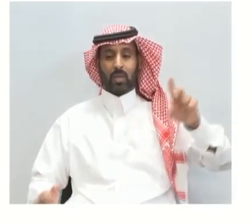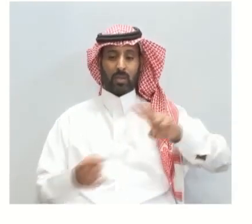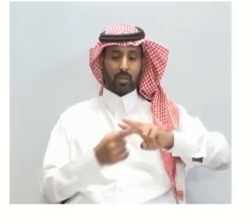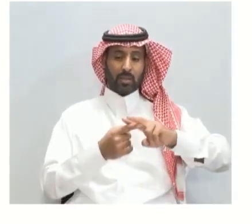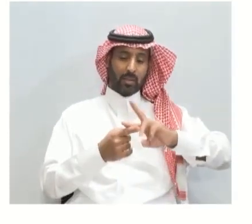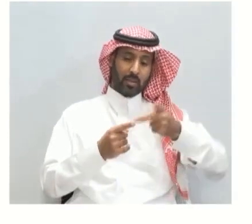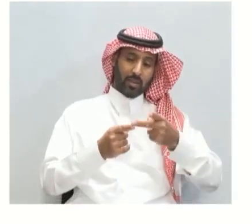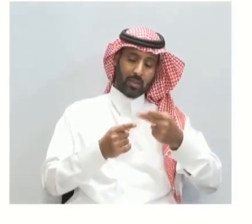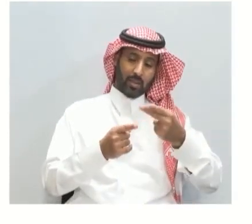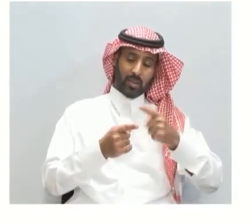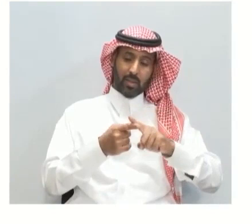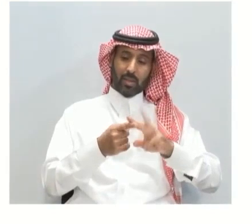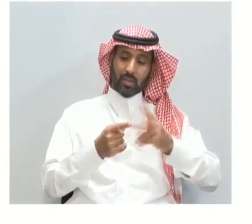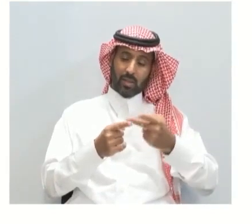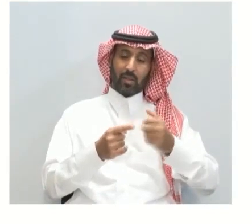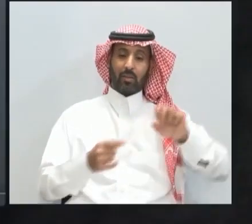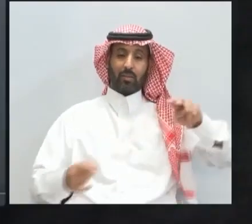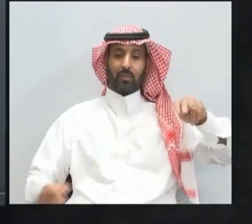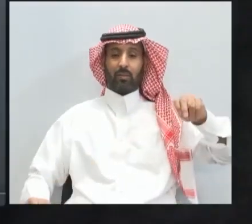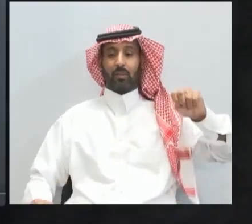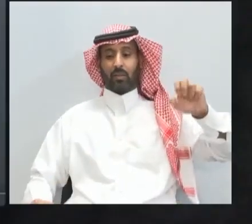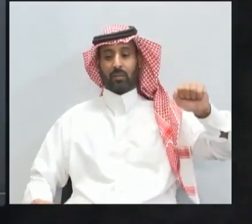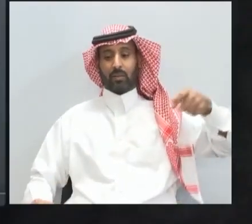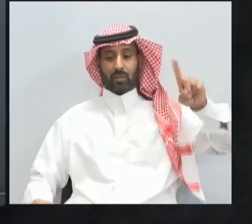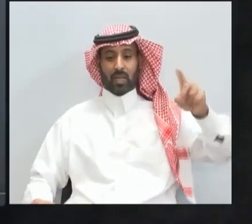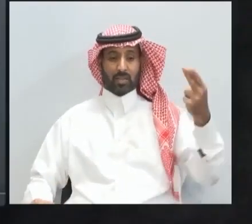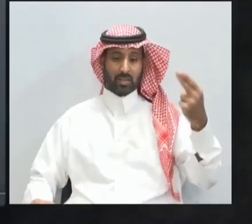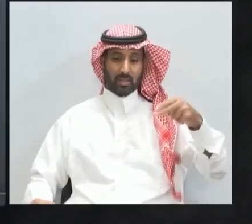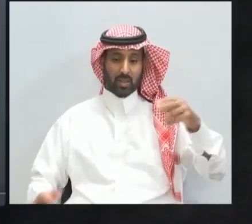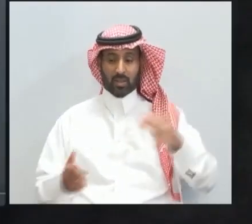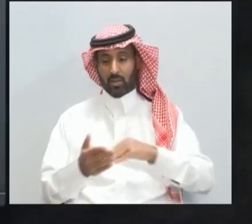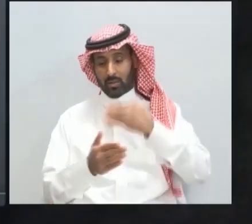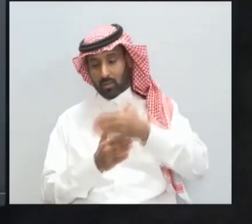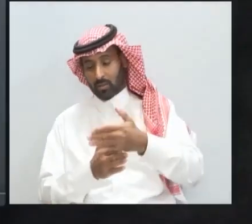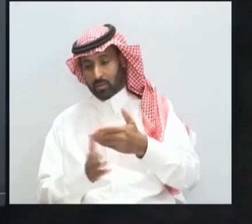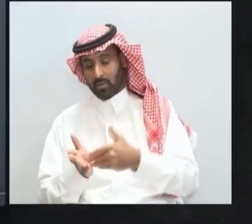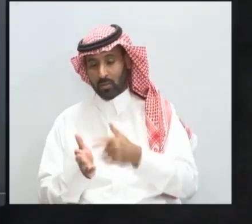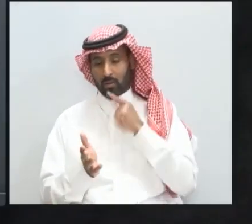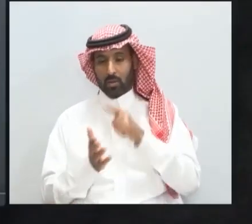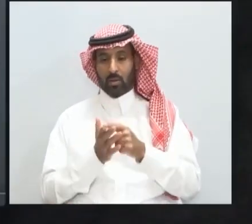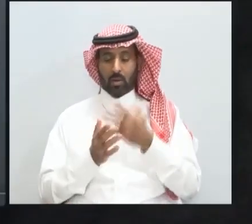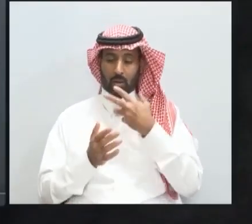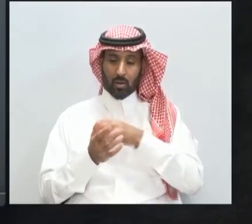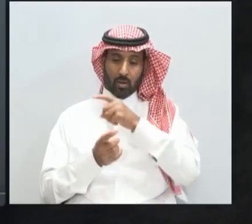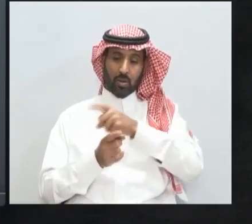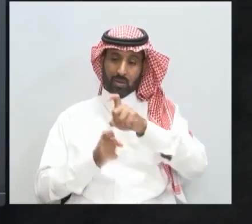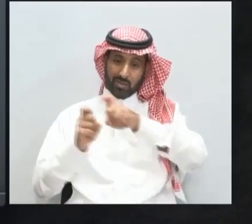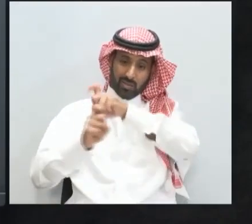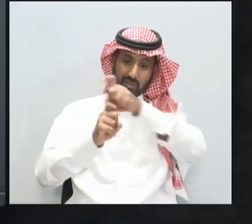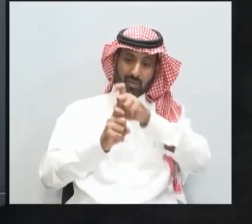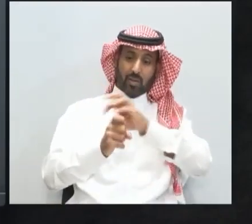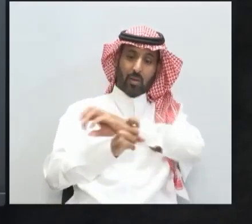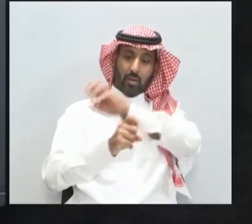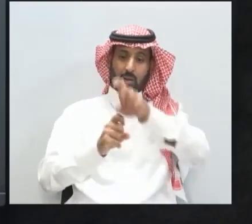اذا هنا مركب طاقه نتج هذا المركب اين سينتقل سينتقل للمرحله الاخيره وهي مرحله نقل الكترونات اذا